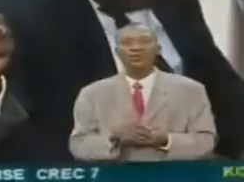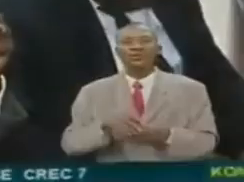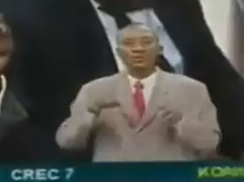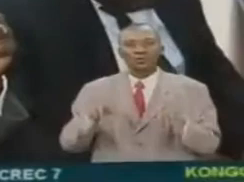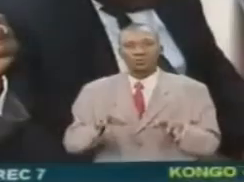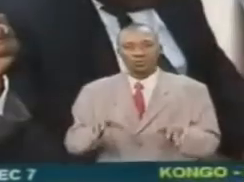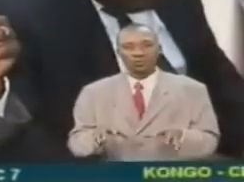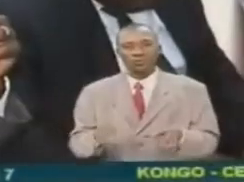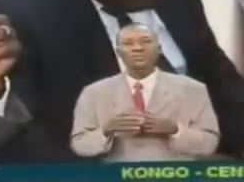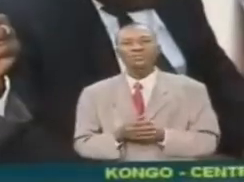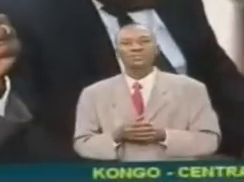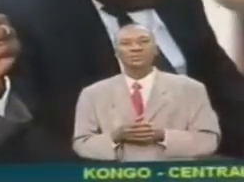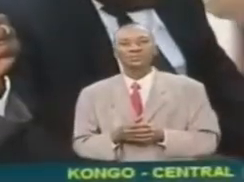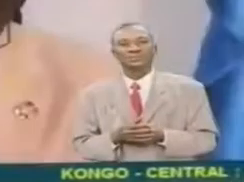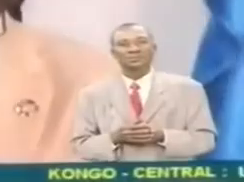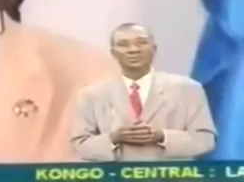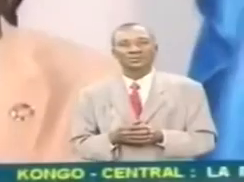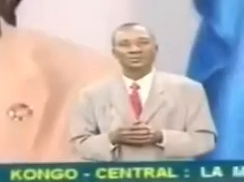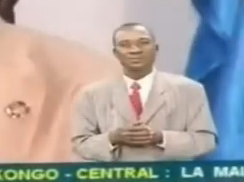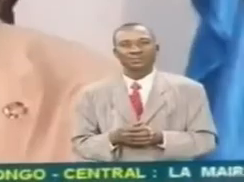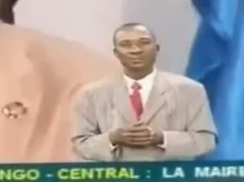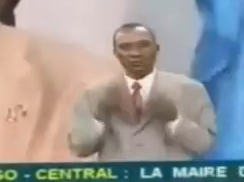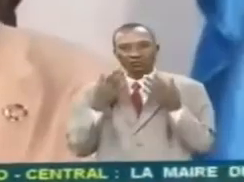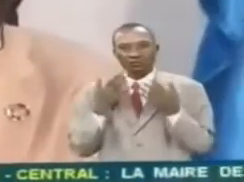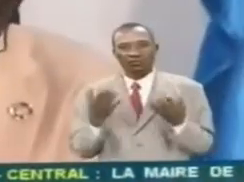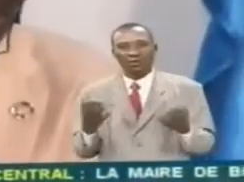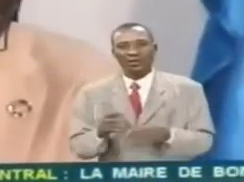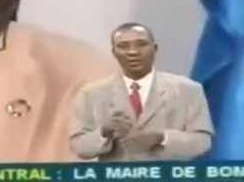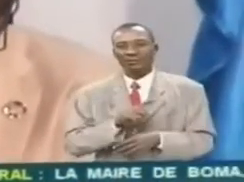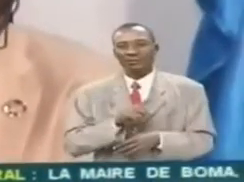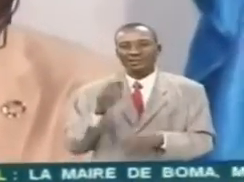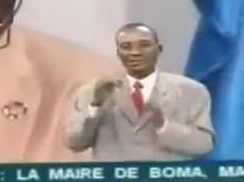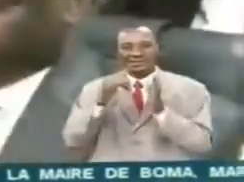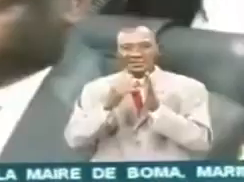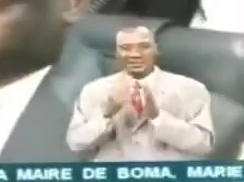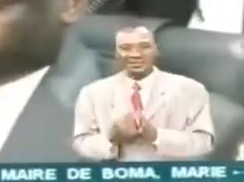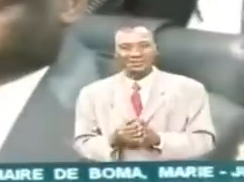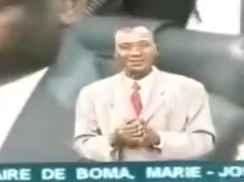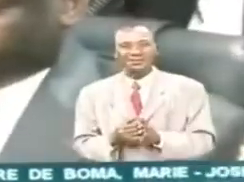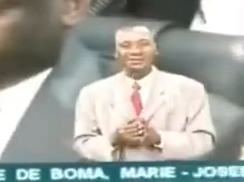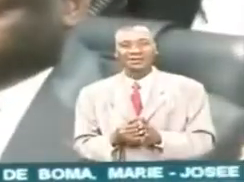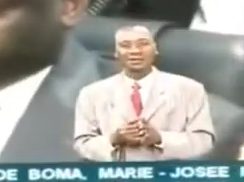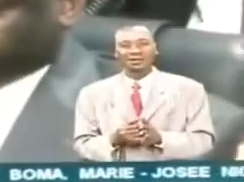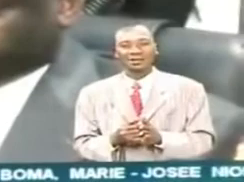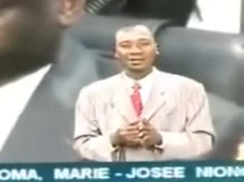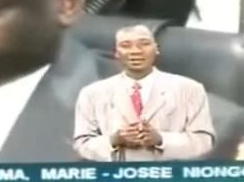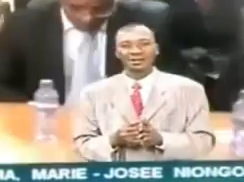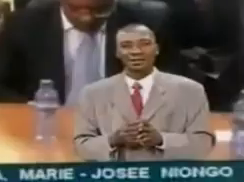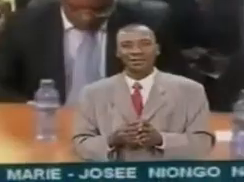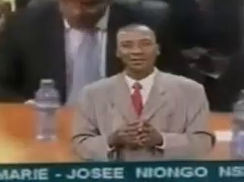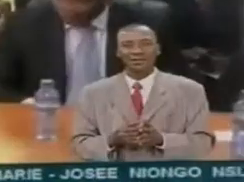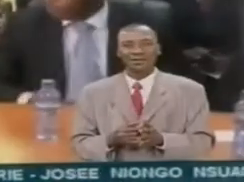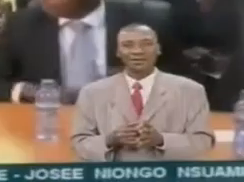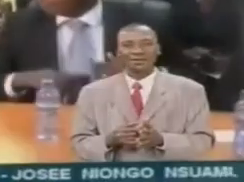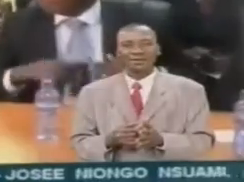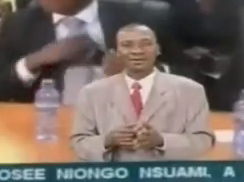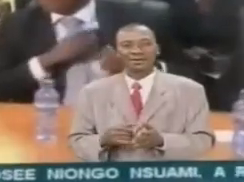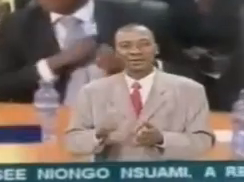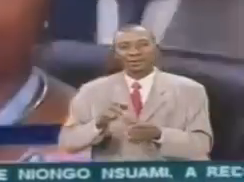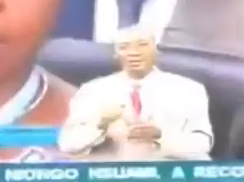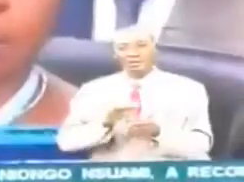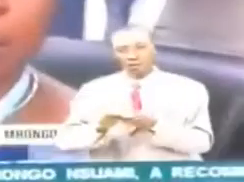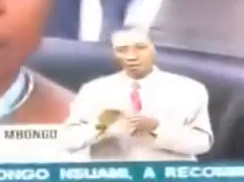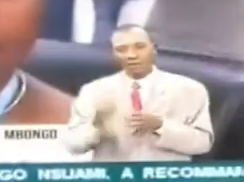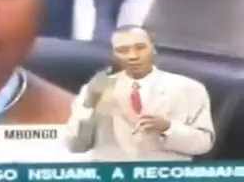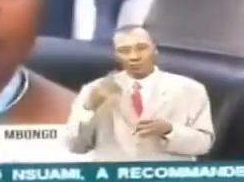l'enfant sont estimés à 1 637 milliards de francs. Notons que cette agence du système des Nations Unies compte